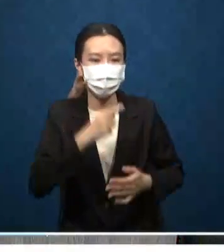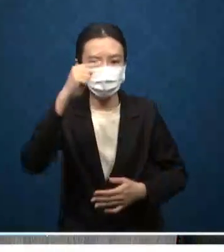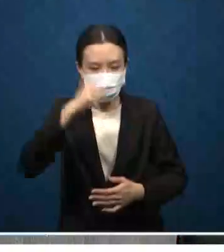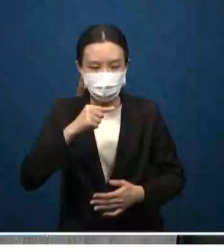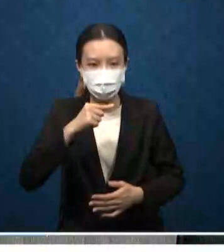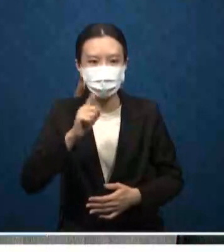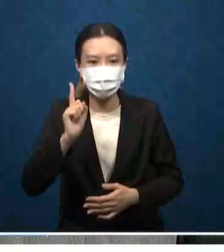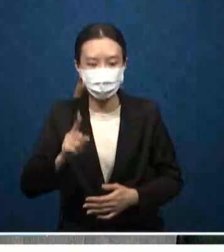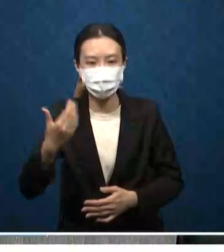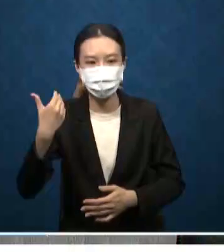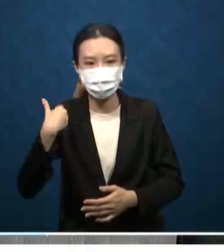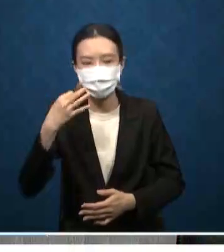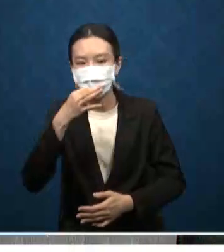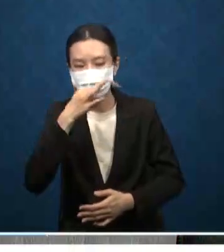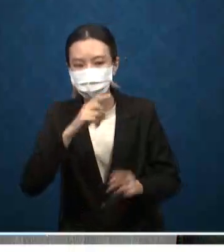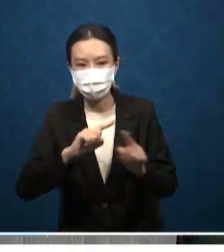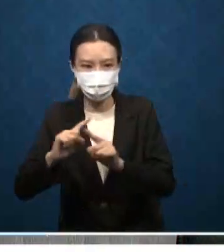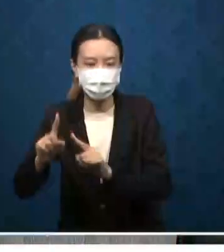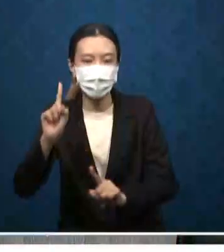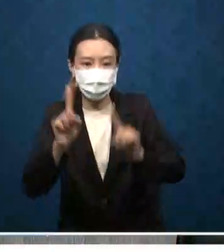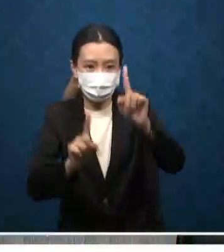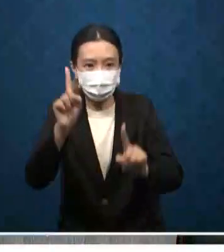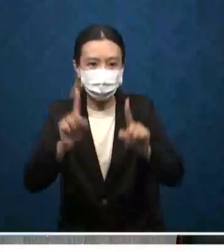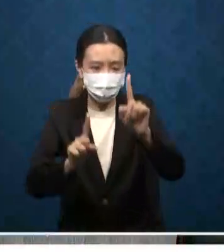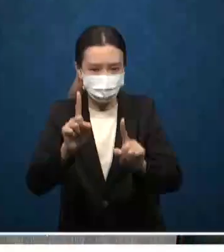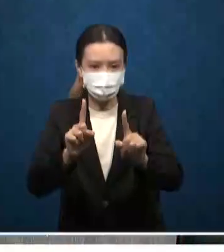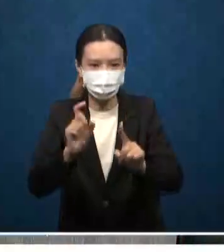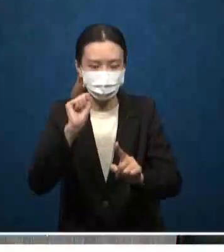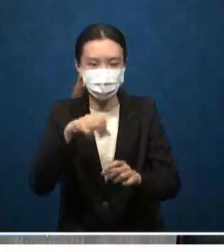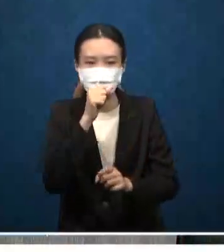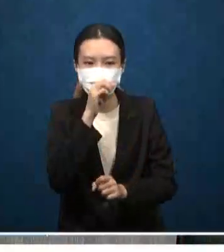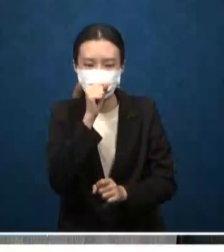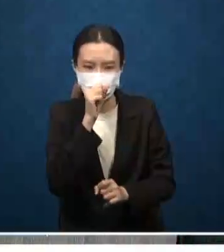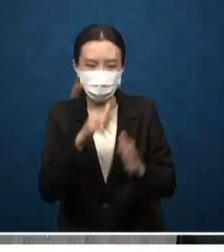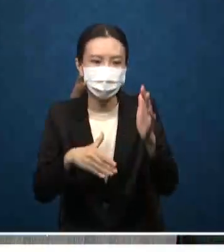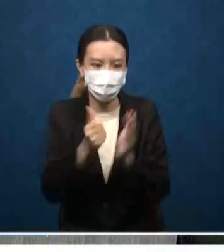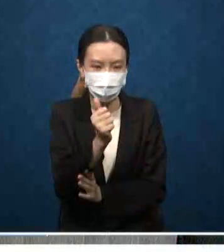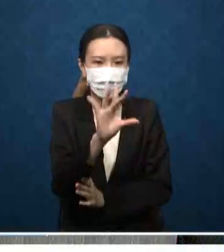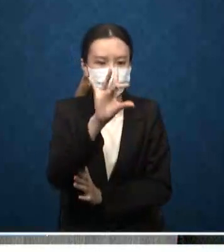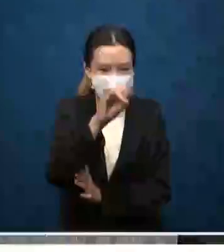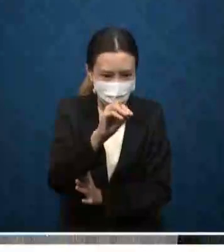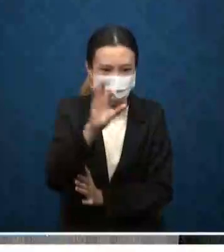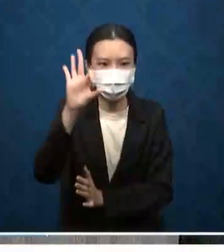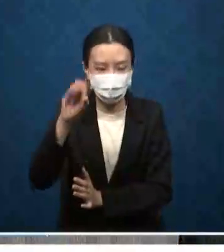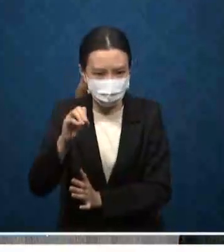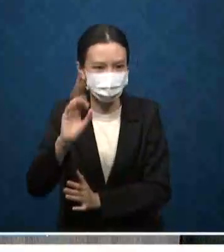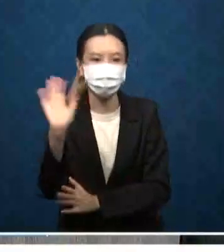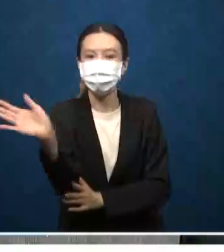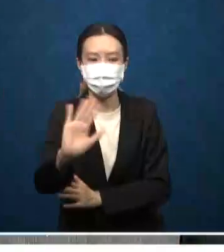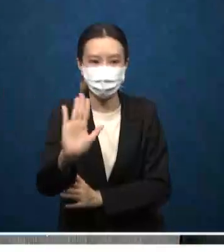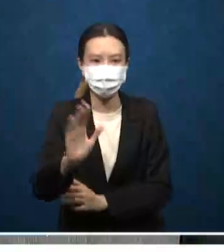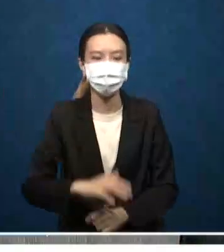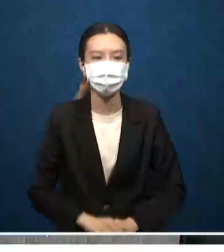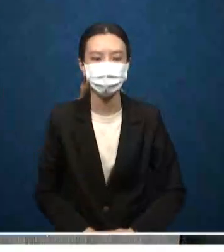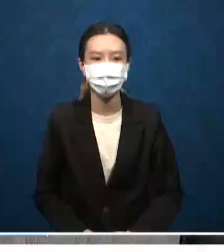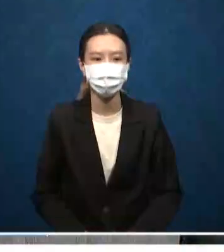ทำเราไม่ควรจะใช้การวัดผลประเมินผลที่จะตอบได้ 80 90กับ 1อันดับ 2อันดับ 3ไม่ใช่